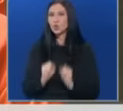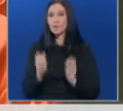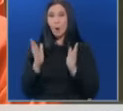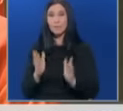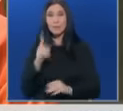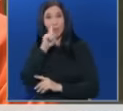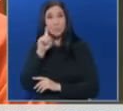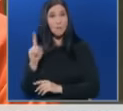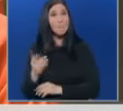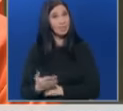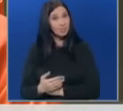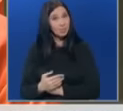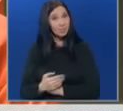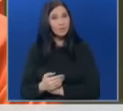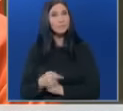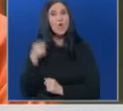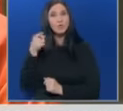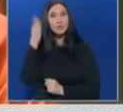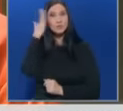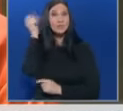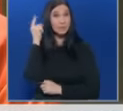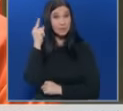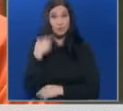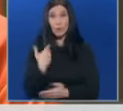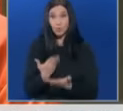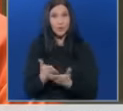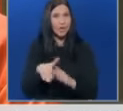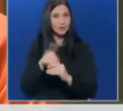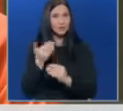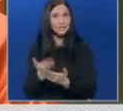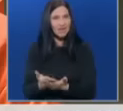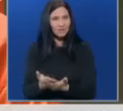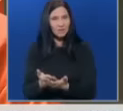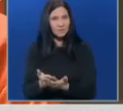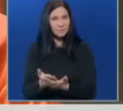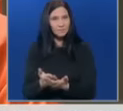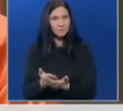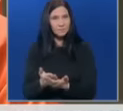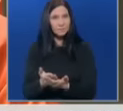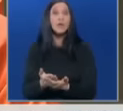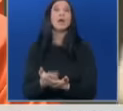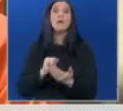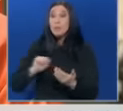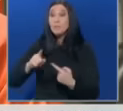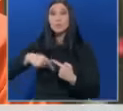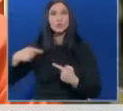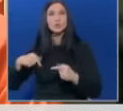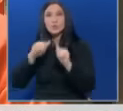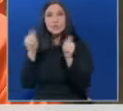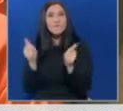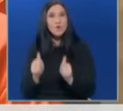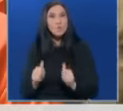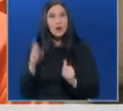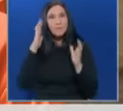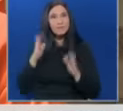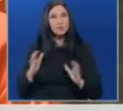определен момент този министър-председател да подаде оставка и процедурата за формиране на